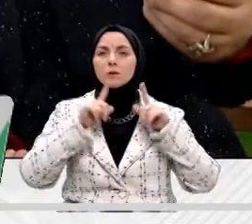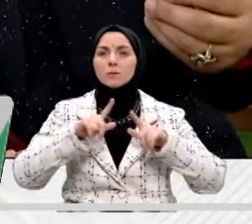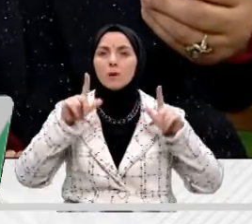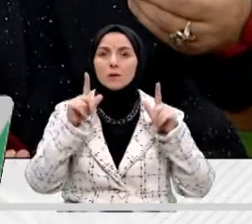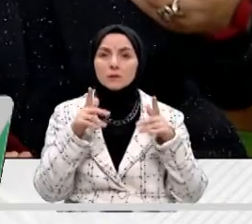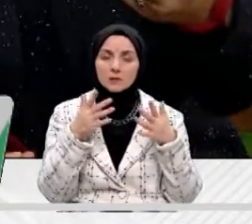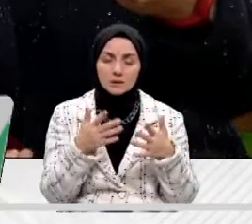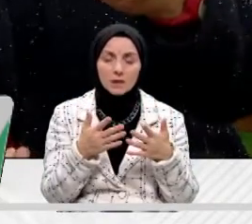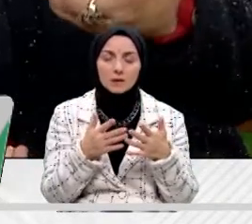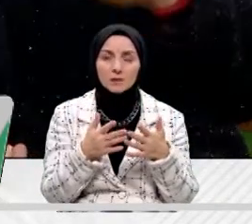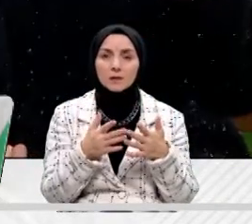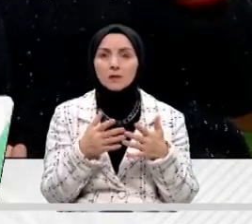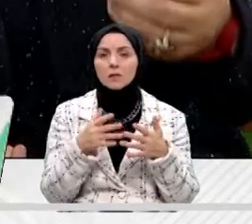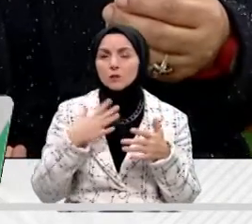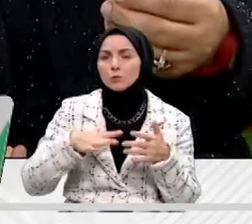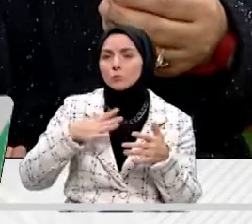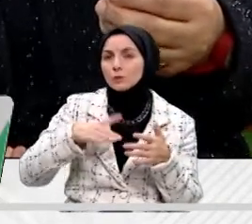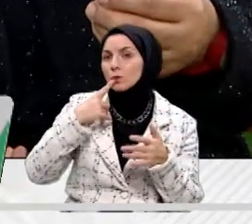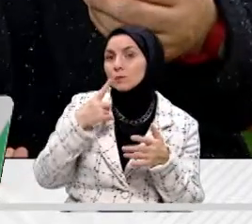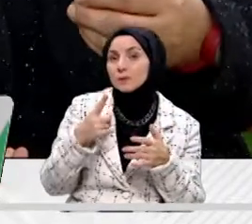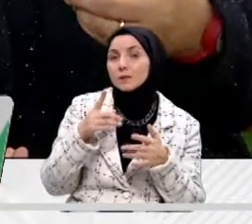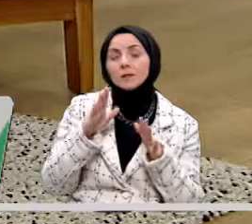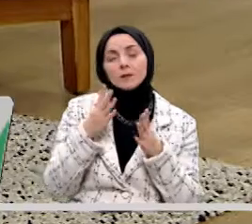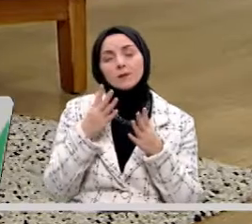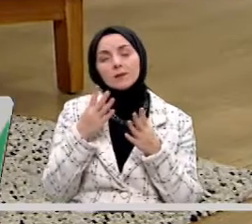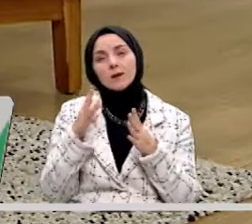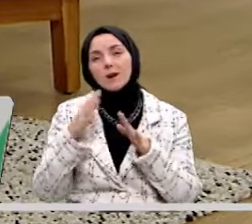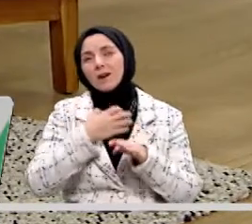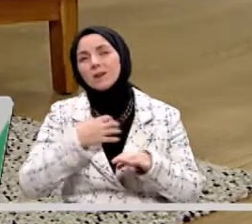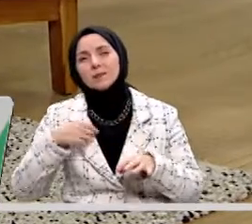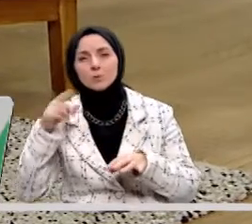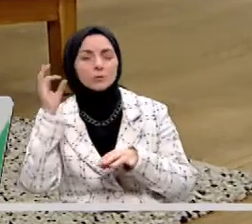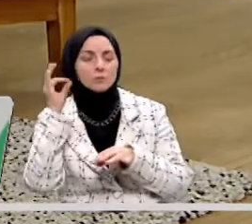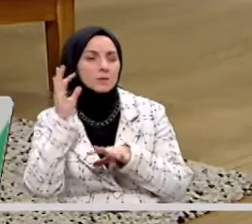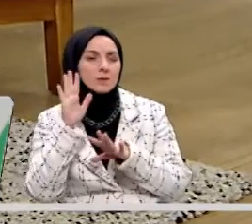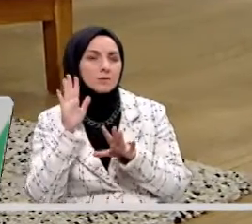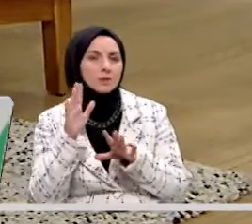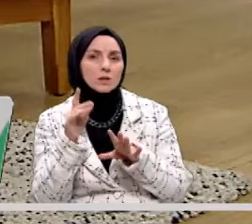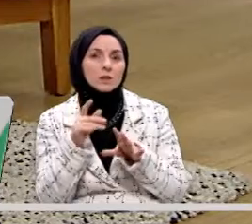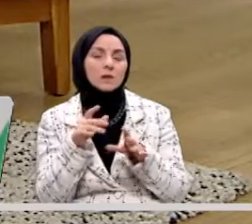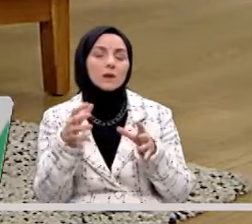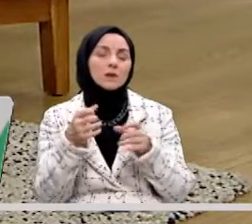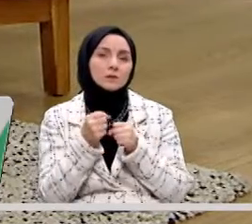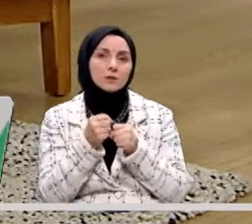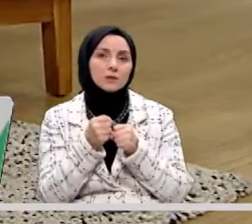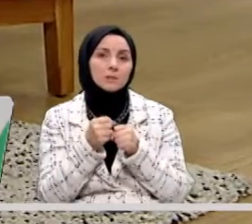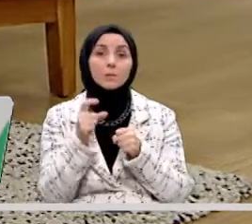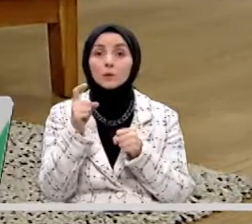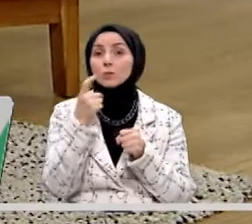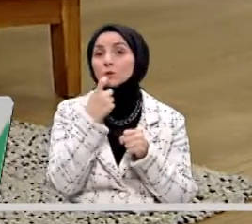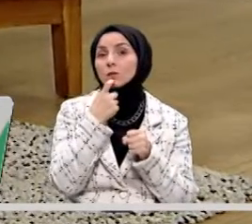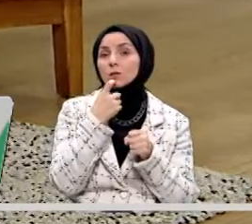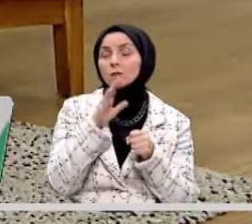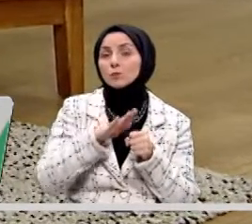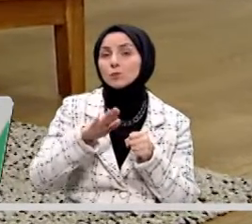yönetimine geçmesi lazım yönetim annede olması lazım Bebek olunca anne yönetir bebeği ama 9 yaşındaki çocuk bebek değil